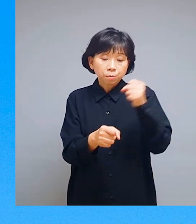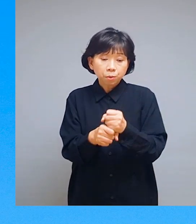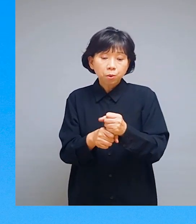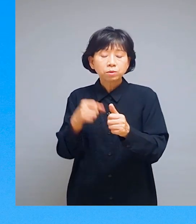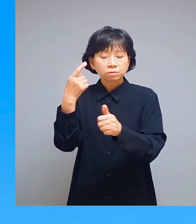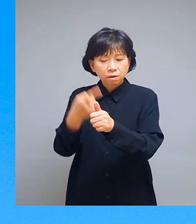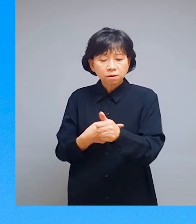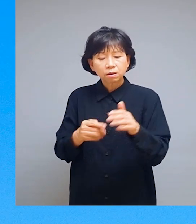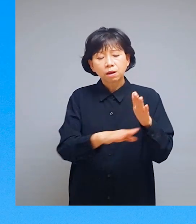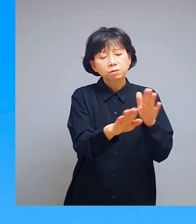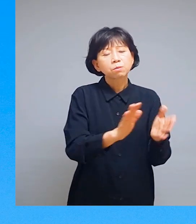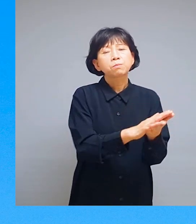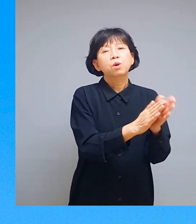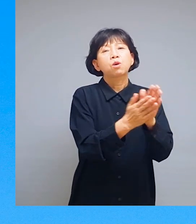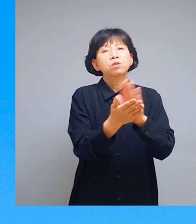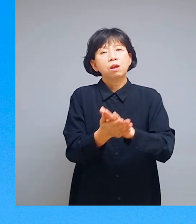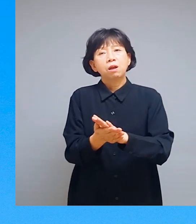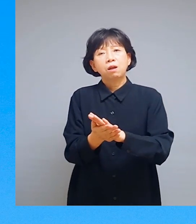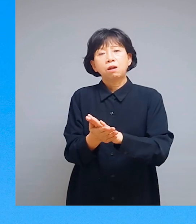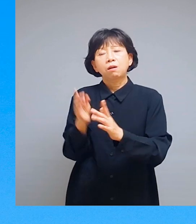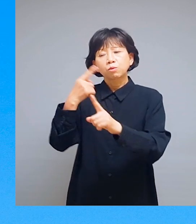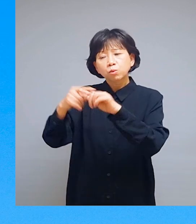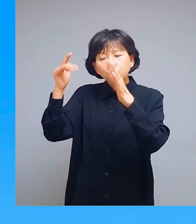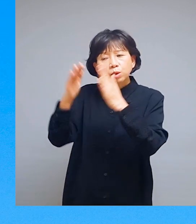자연스럽게 가정도 변하고 교회도 새로워집니다.